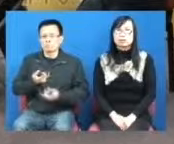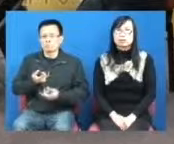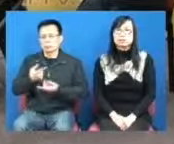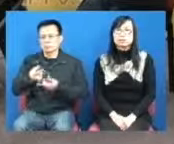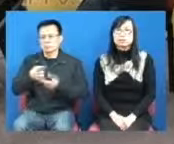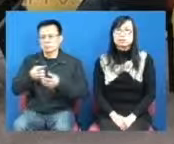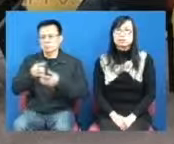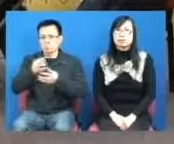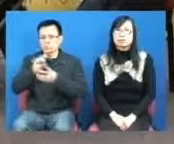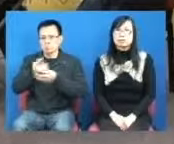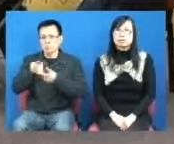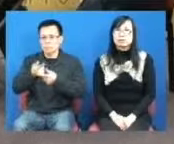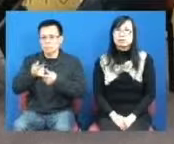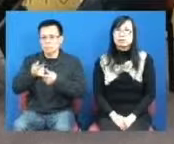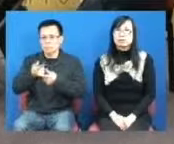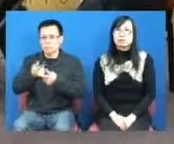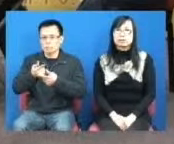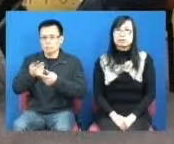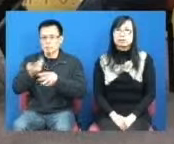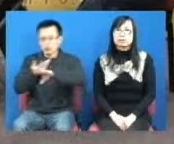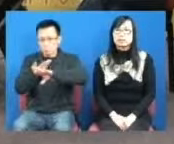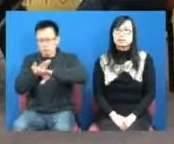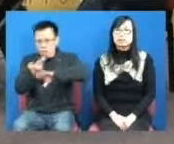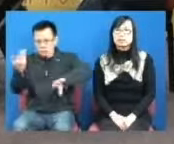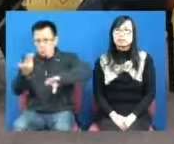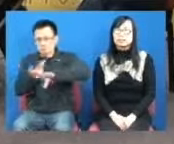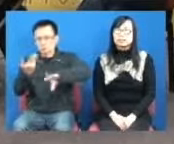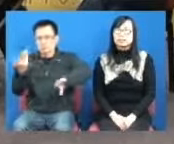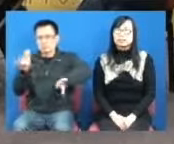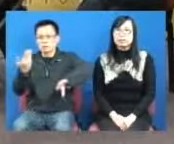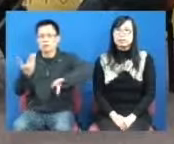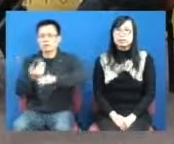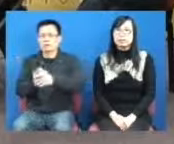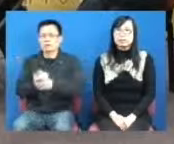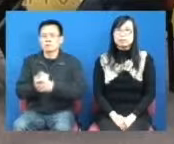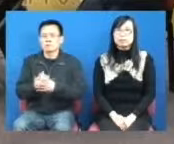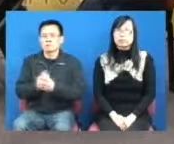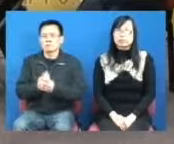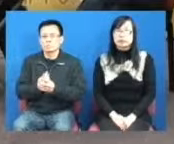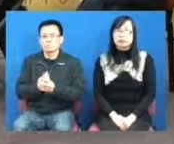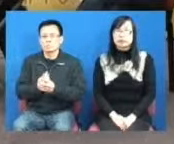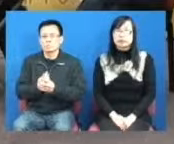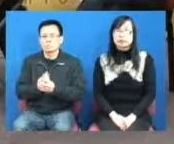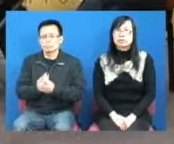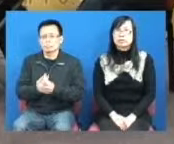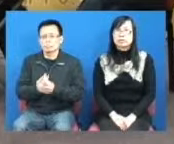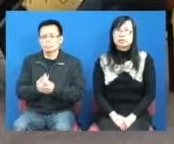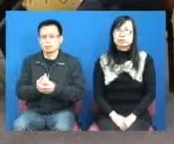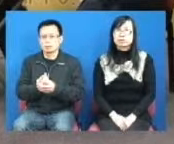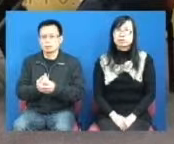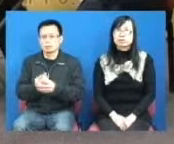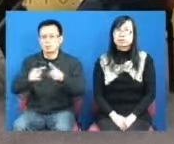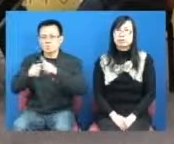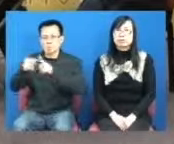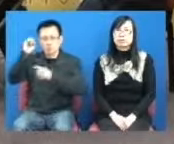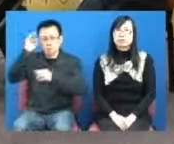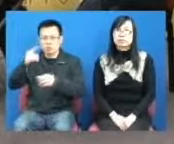裏你那個落差那個對差那個民意的期望真的太大